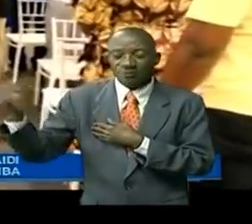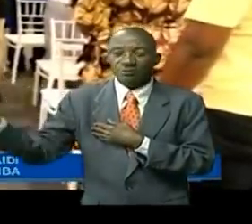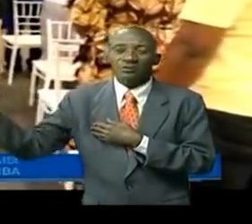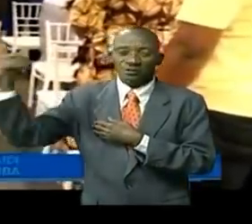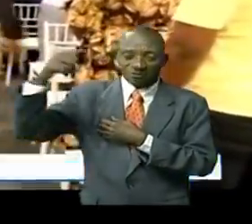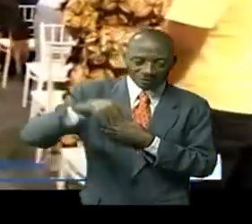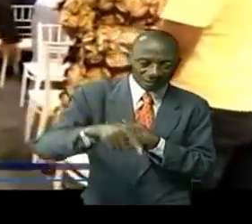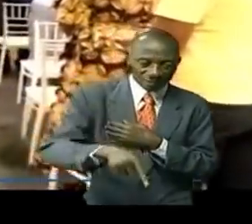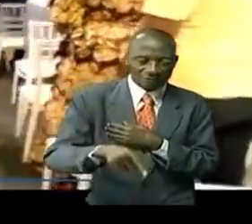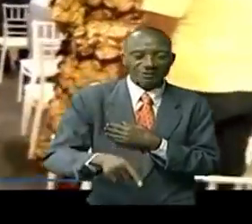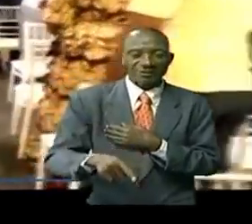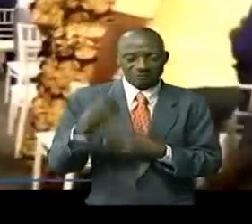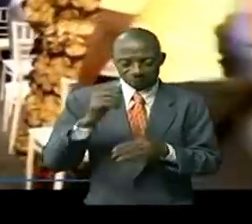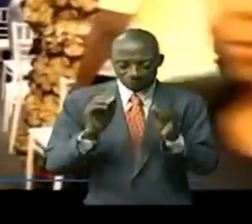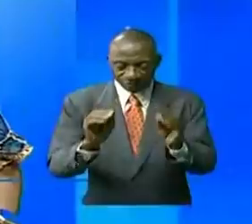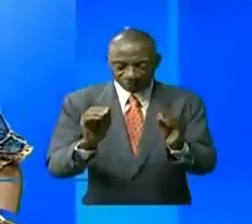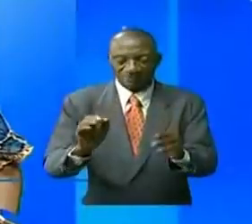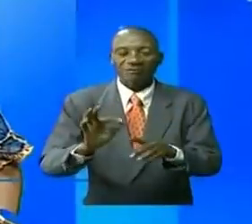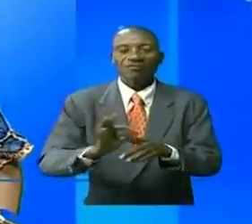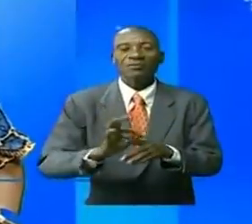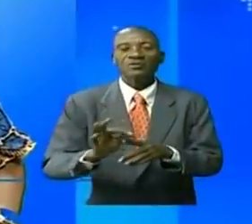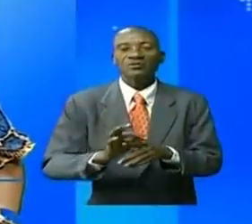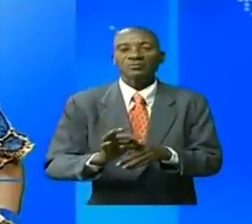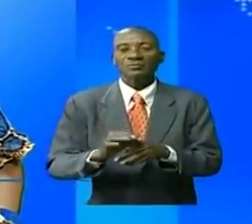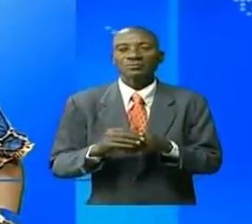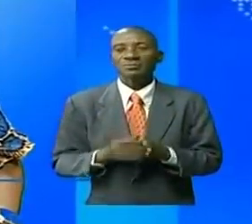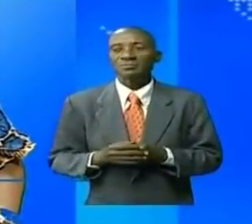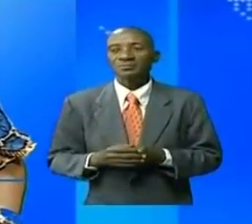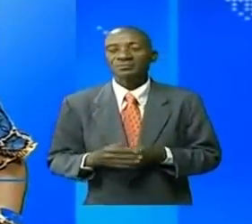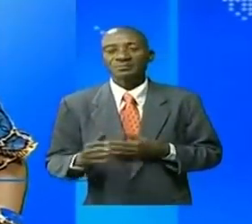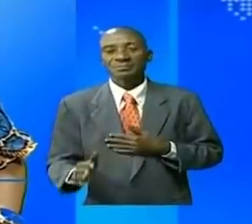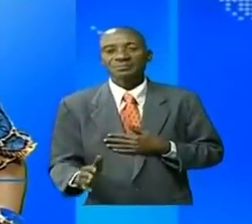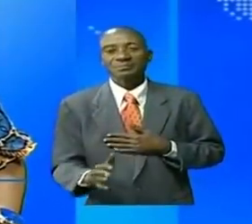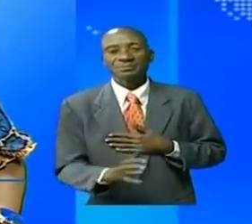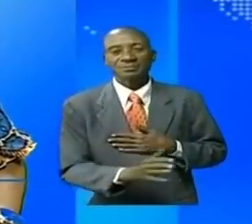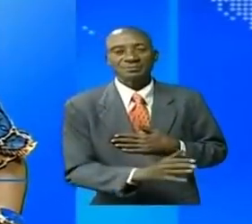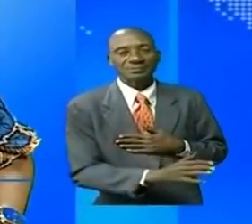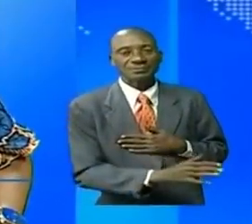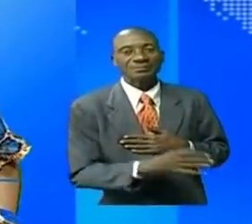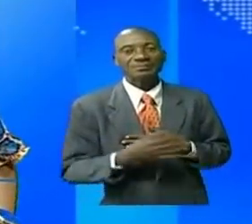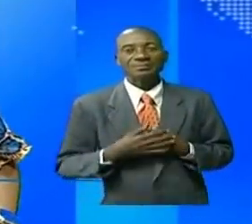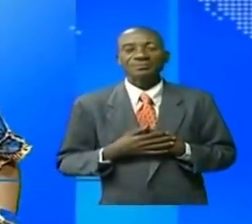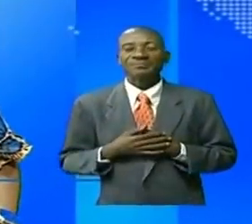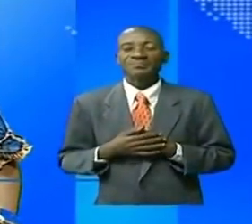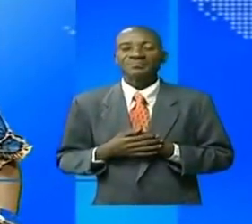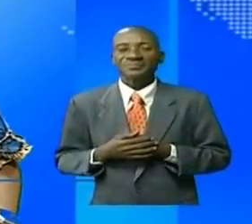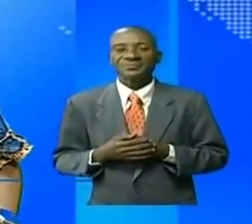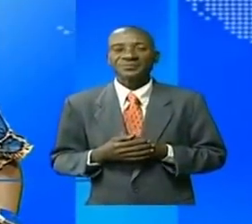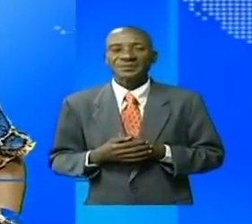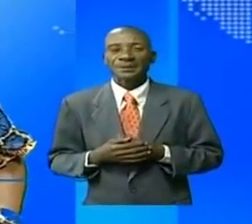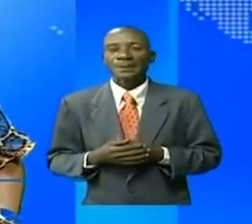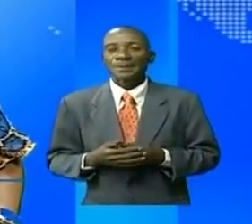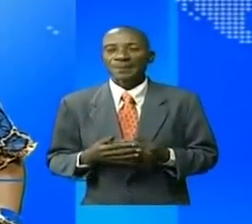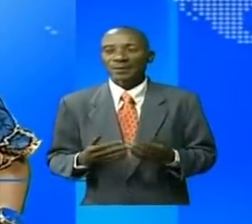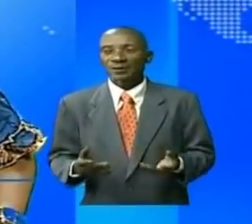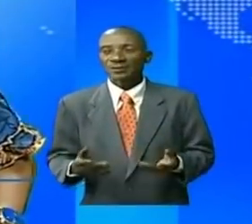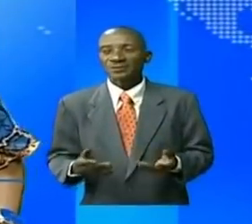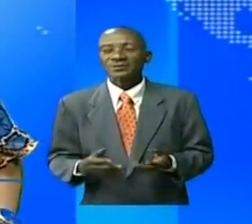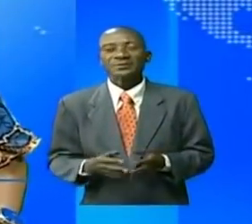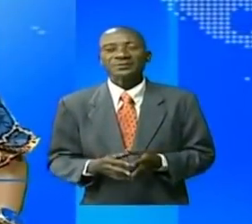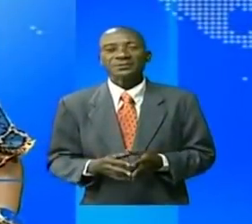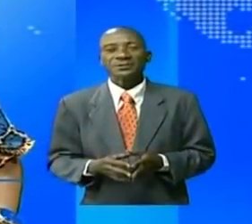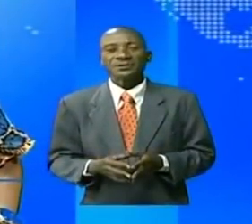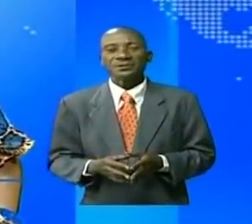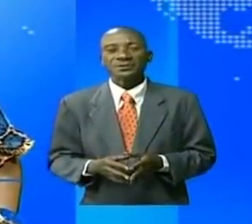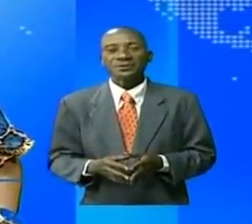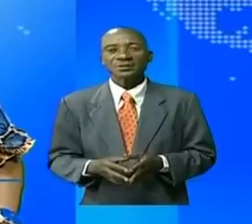plein cette session de formation. Et puis au point de presse hebdomadaire de la MONUSCO, plusieurs points ont été évoqués, notamment la